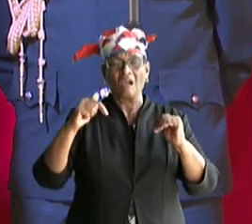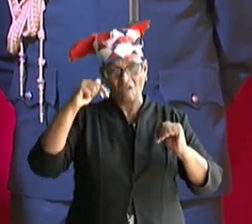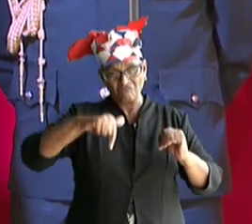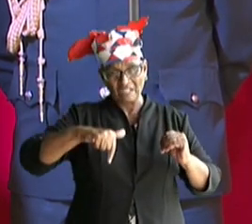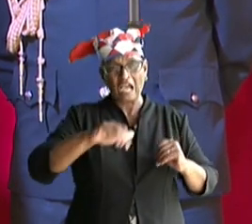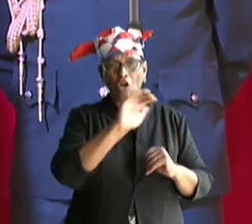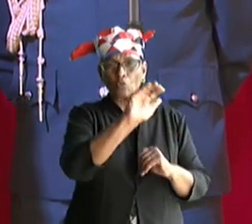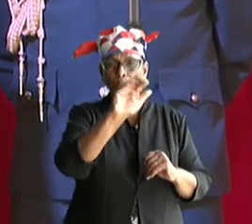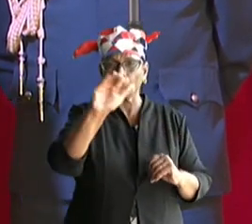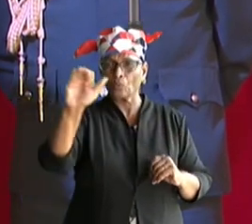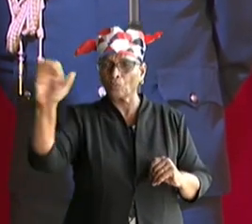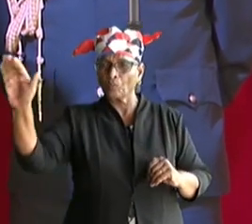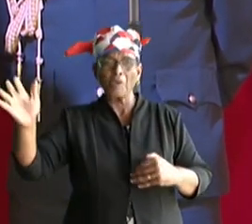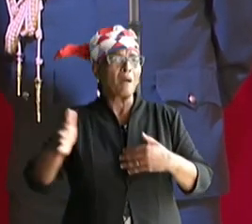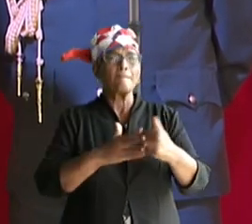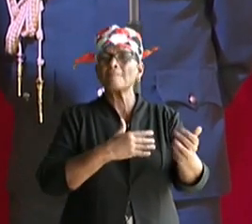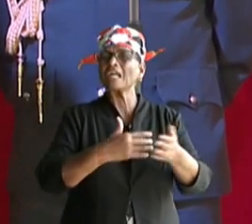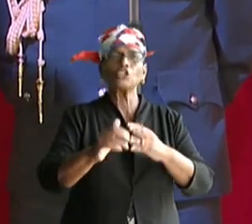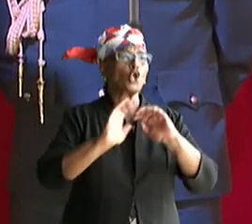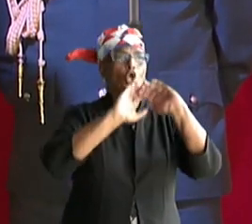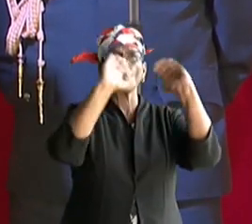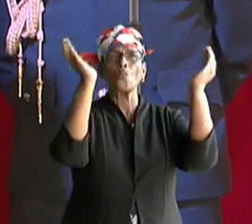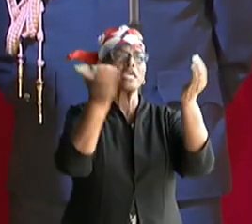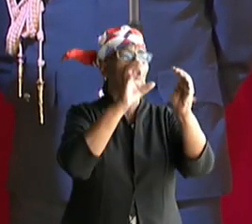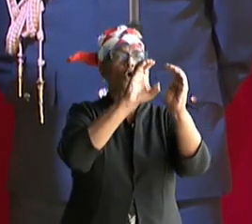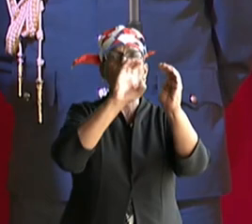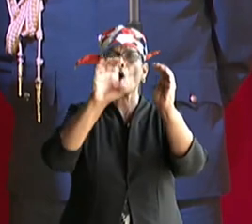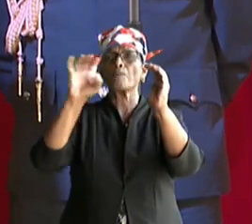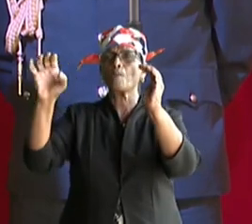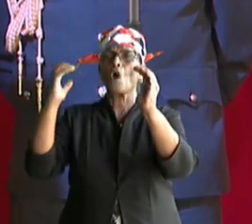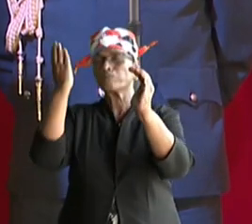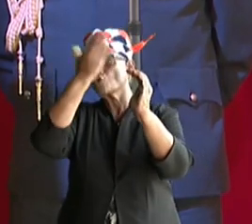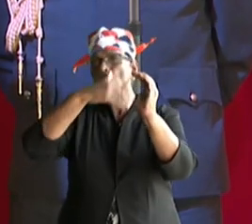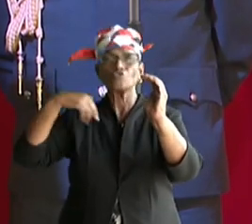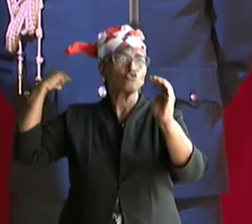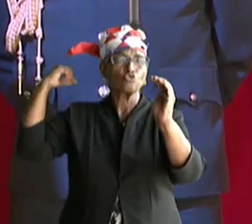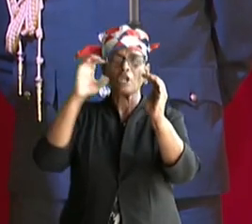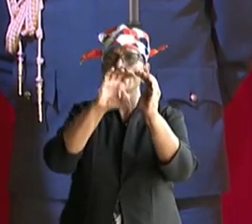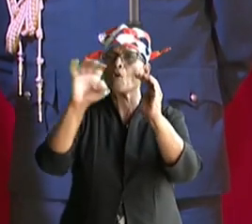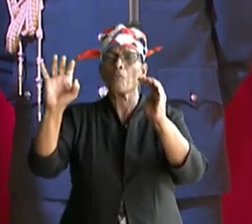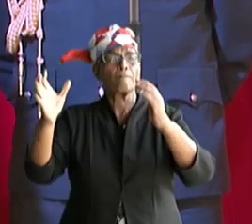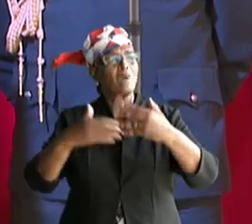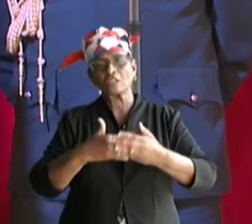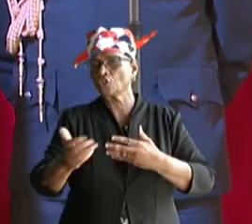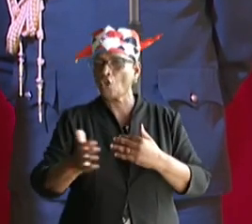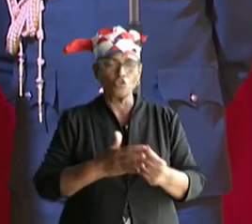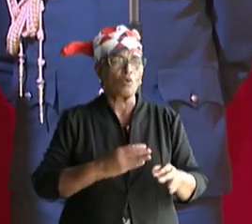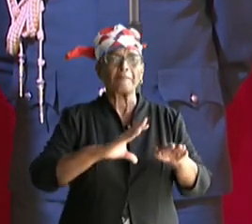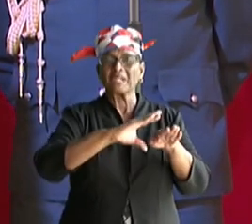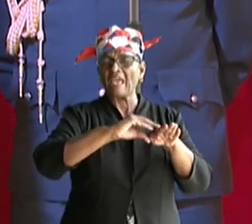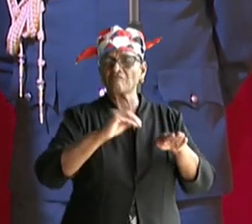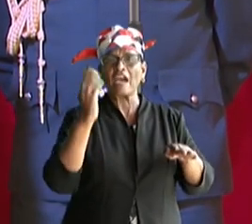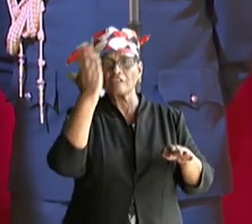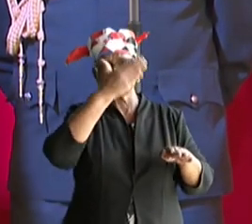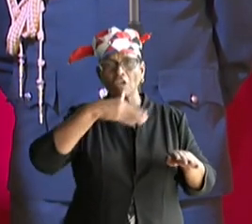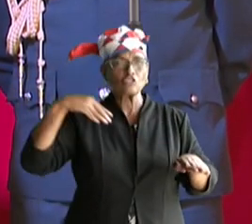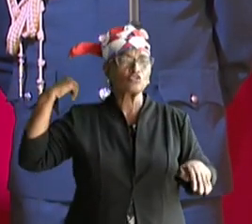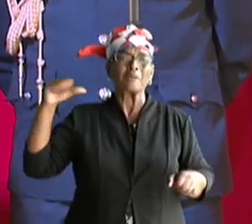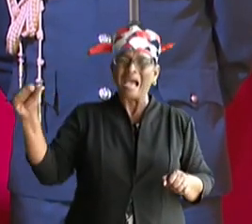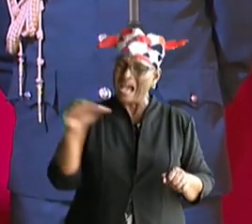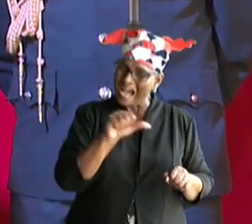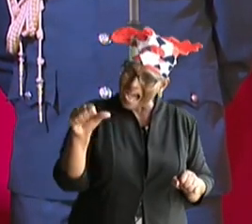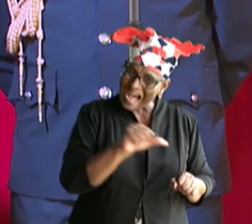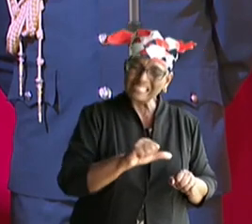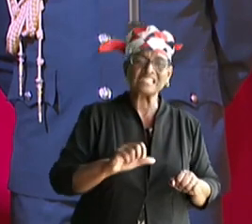op, waar ook ter wereld, om met die 45 jaar ervaring op zak zaken anders aan